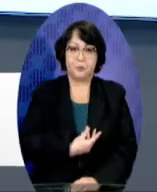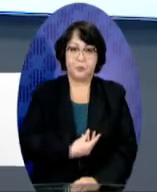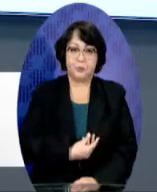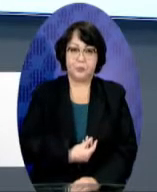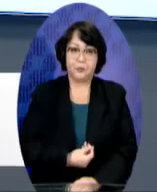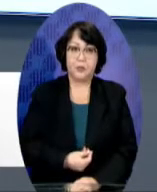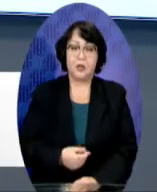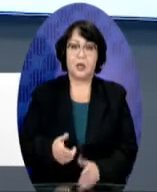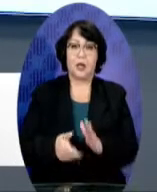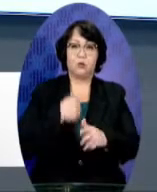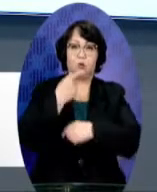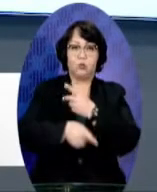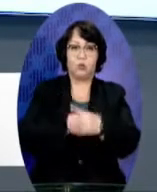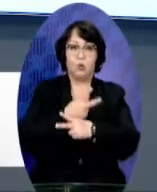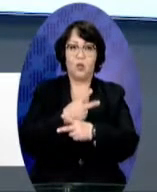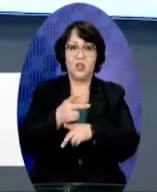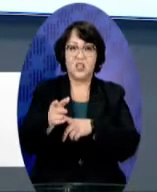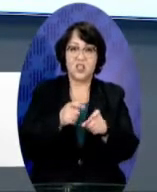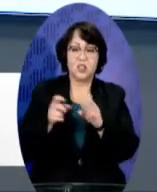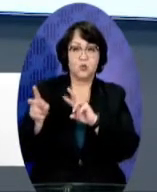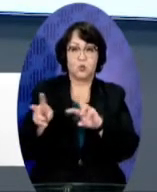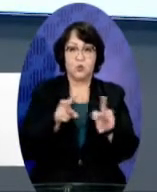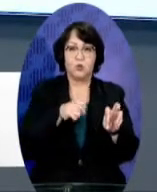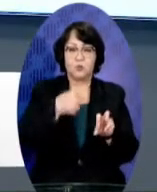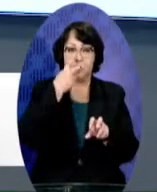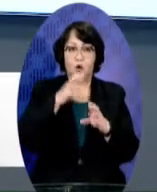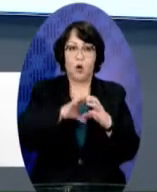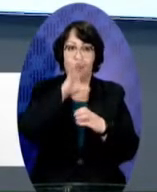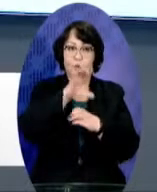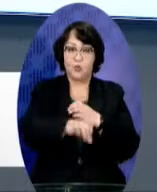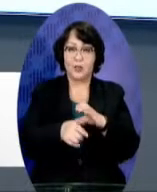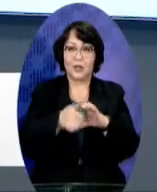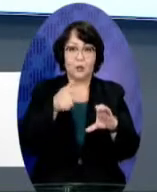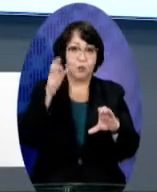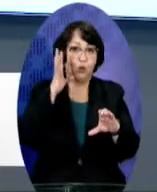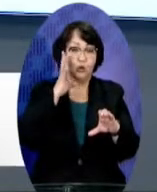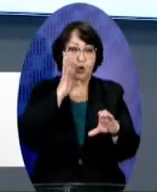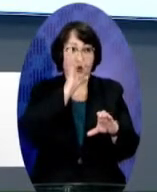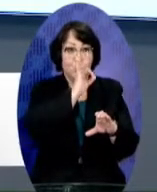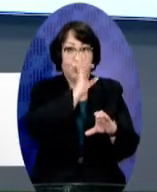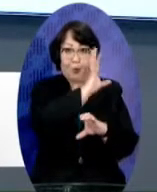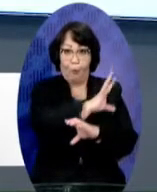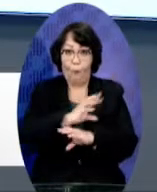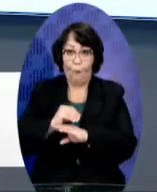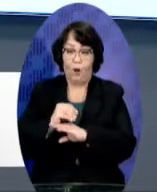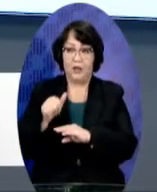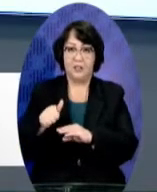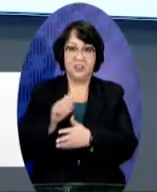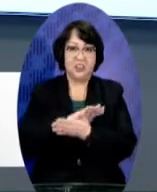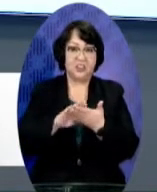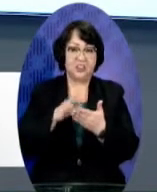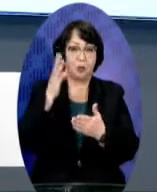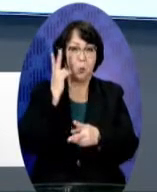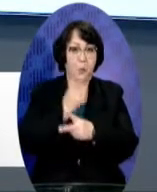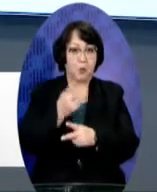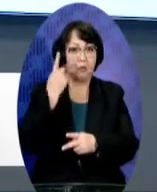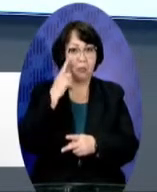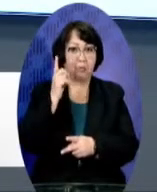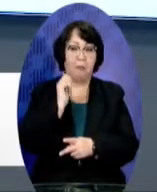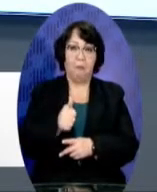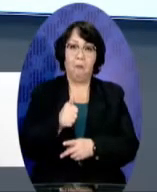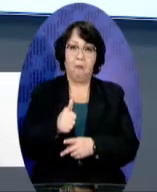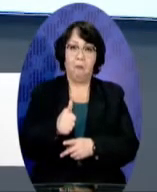хуулийг эдийн засгийн судлаачид бол одоо олон улсын татварын бодлогын за чиг хандлагыг тусгасан шинжилэн найруулагдсан